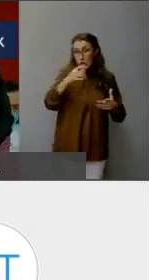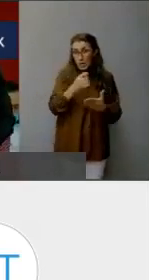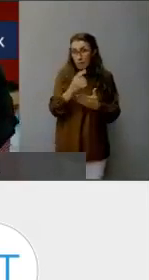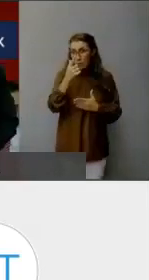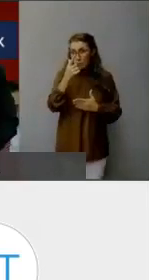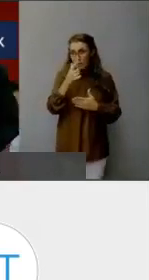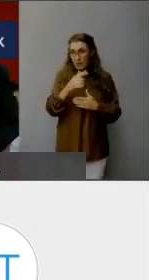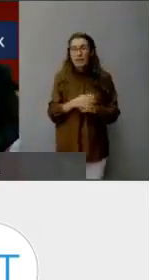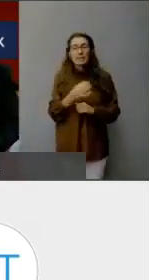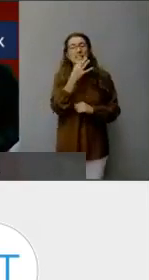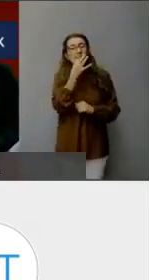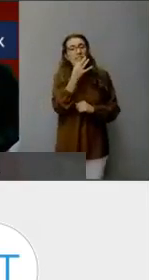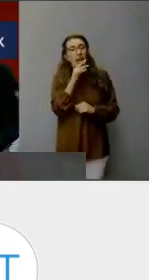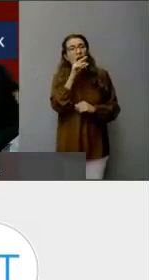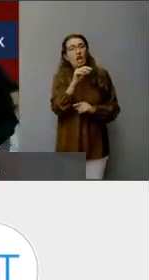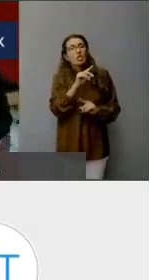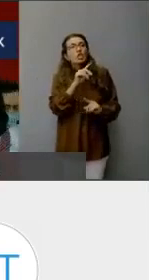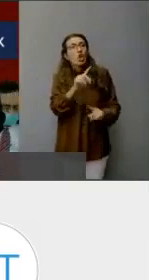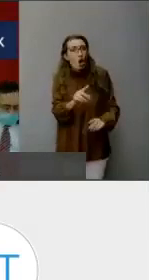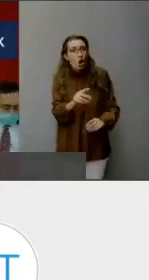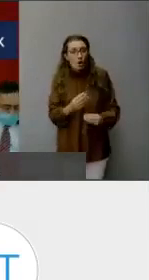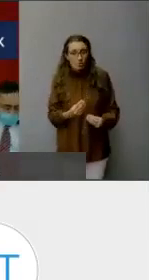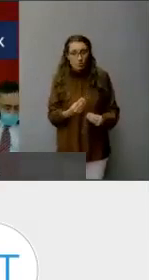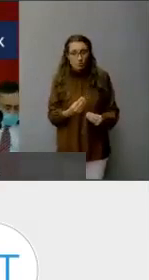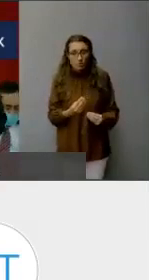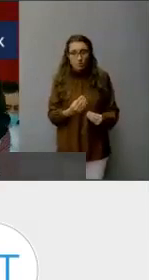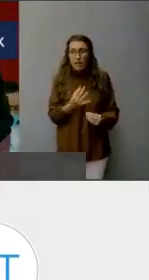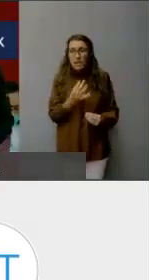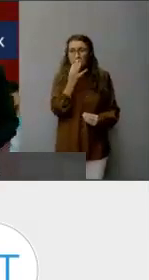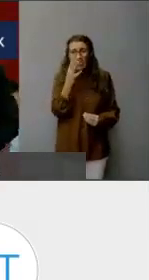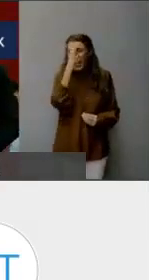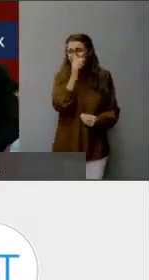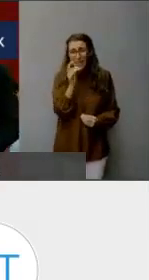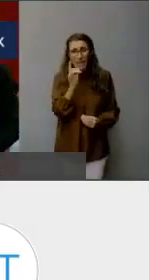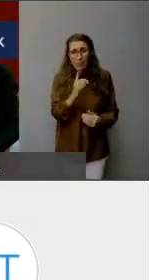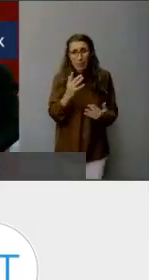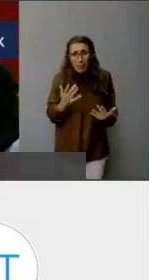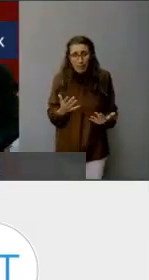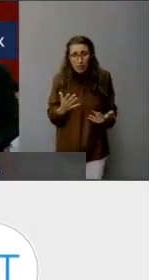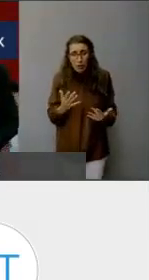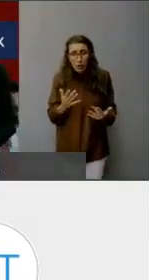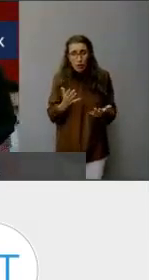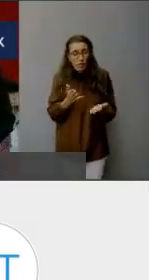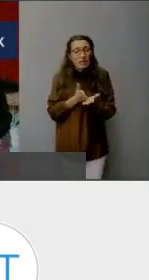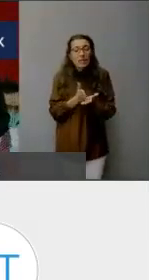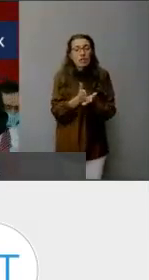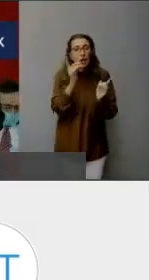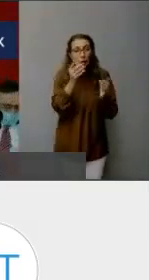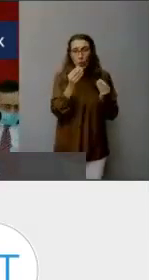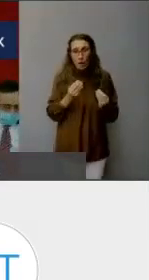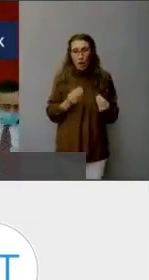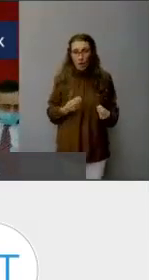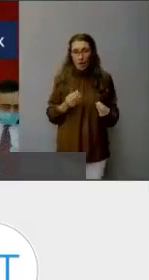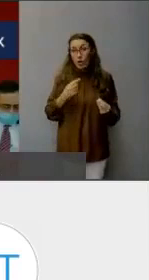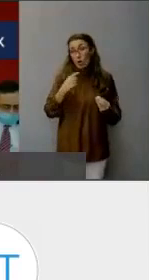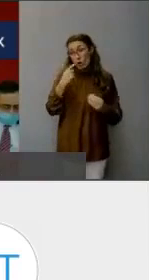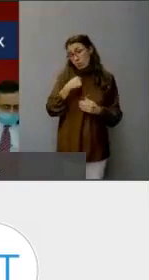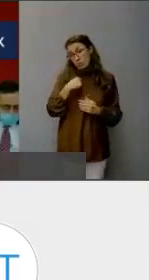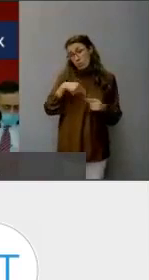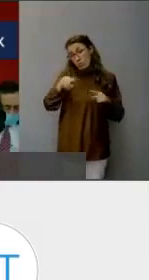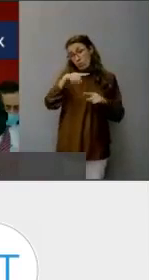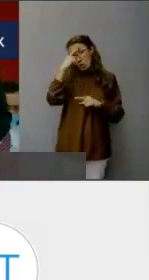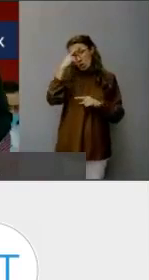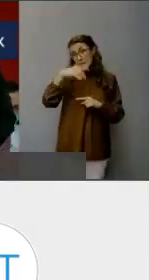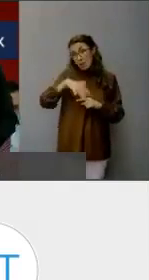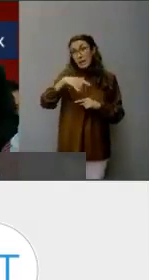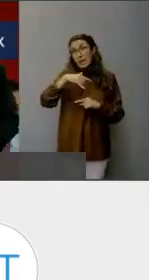no secondo me non aver capito dove deve andare il mondo io vi dico questo come sapete sono stato tanti anni